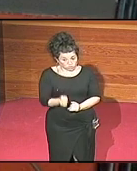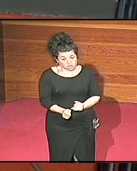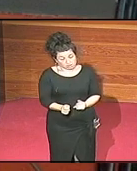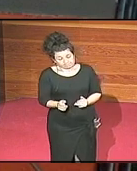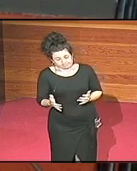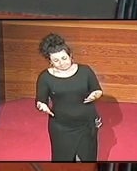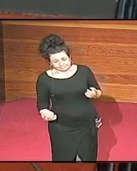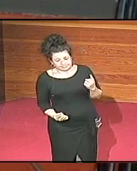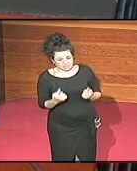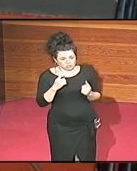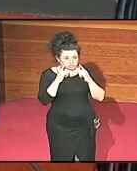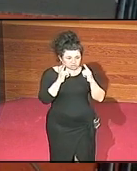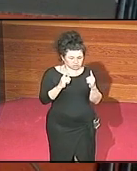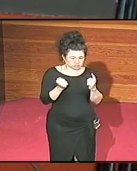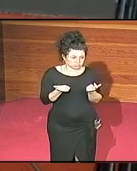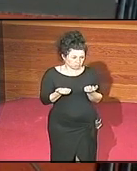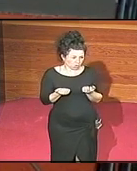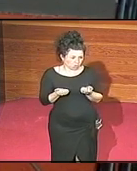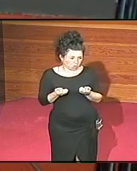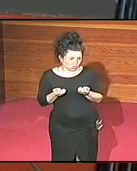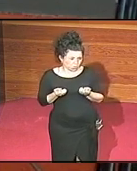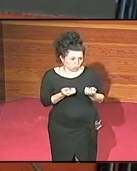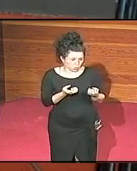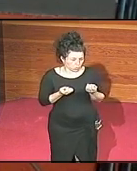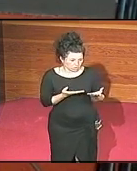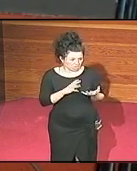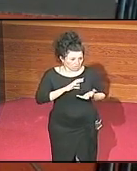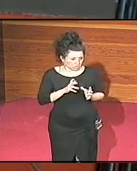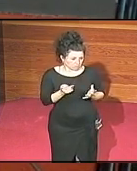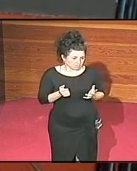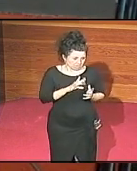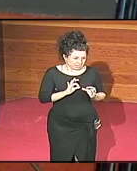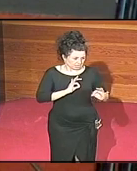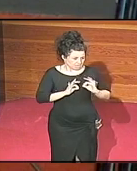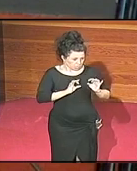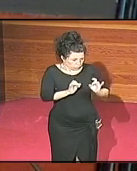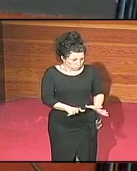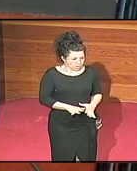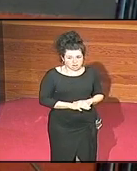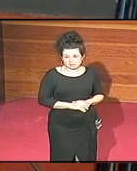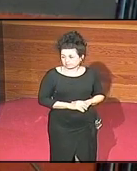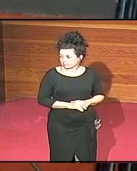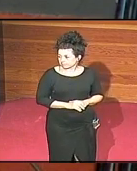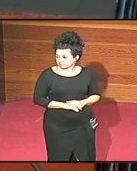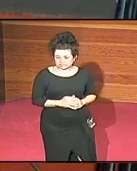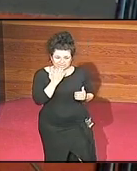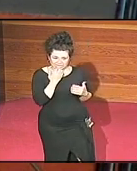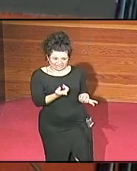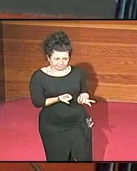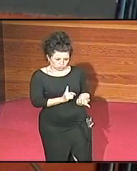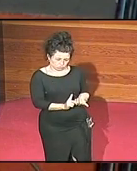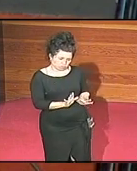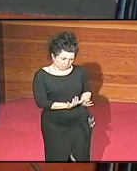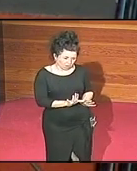kasu batzuetan ikuskizun nahiko penagarriak eman dituzte, ez? Eta hori horrela da, hori horrela da. Ez ditut adibideat jarriko, baina badira,